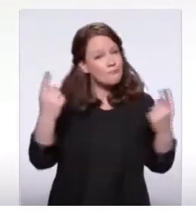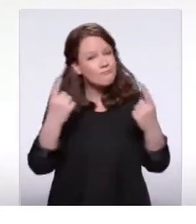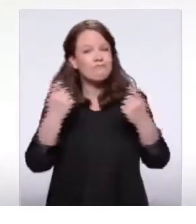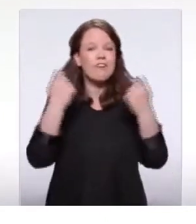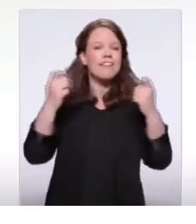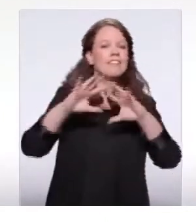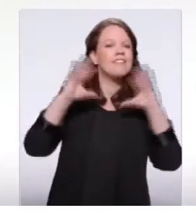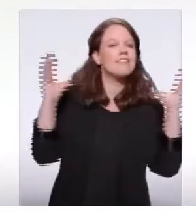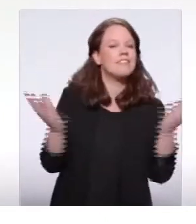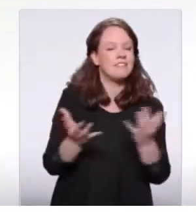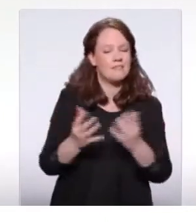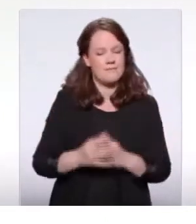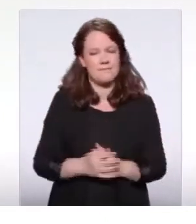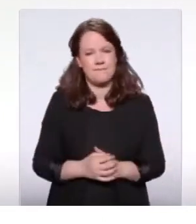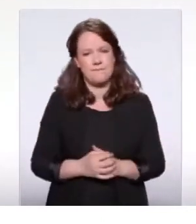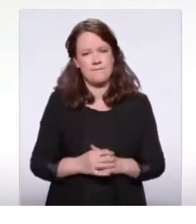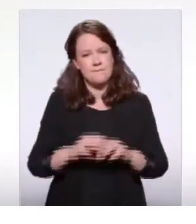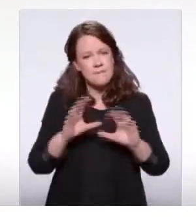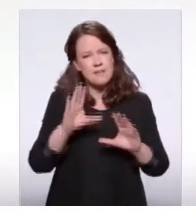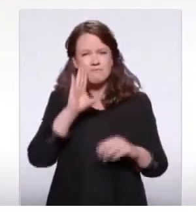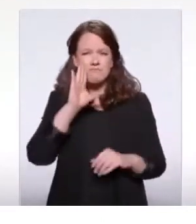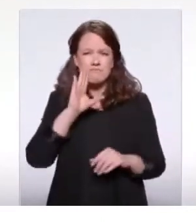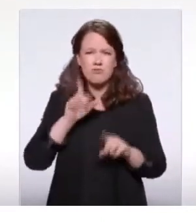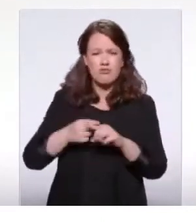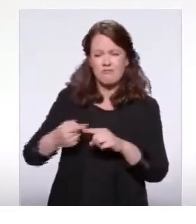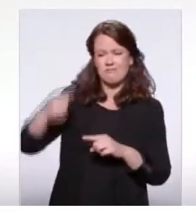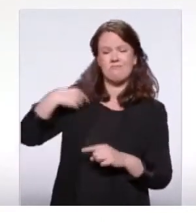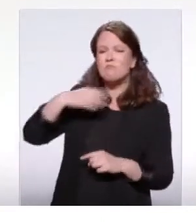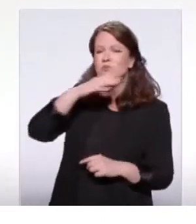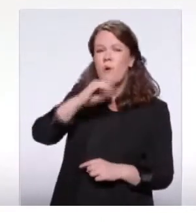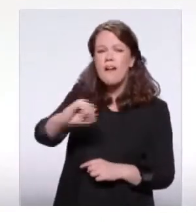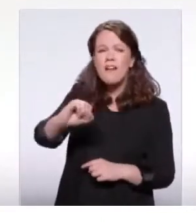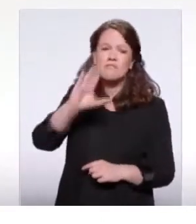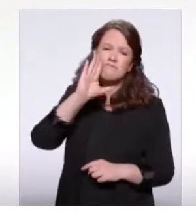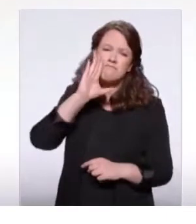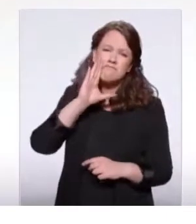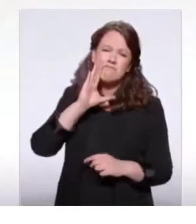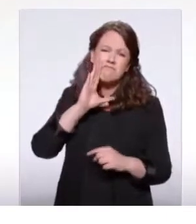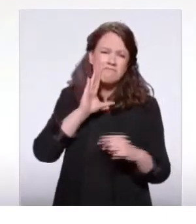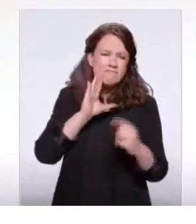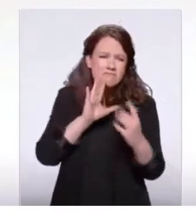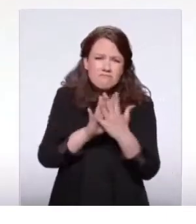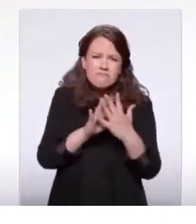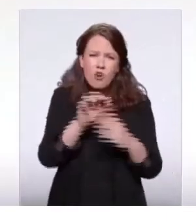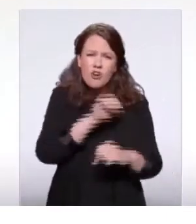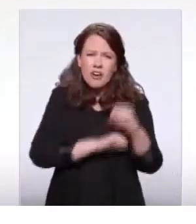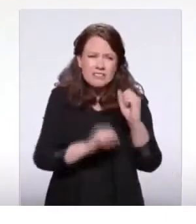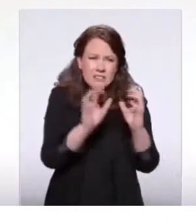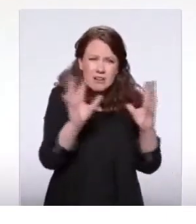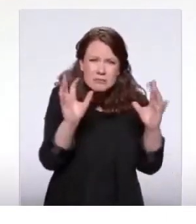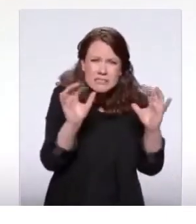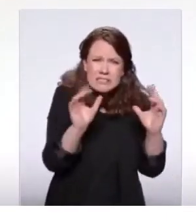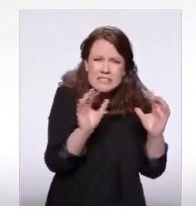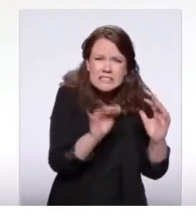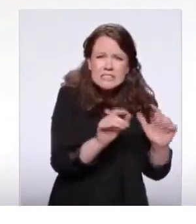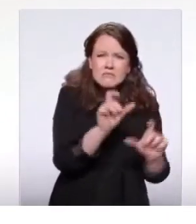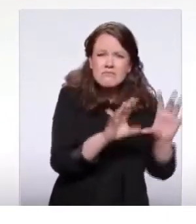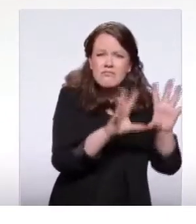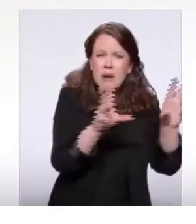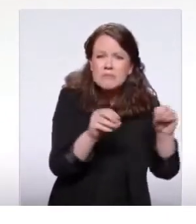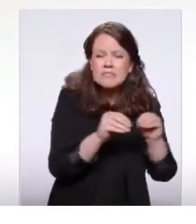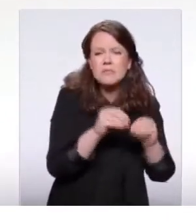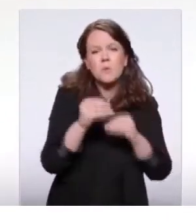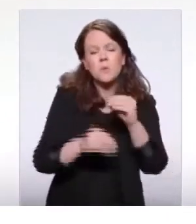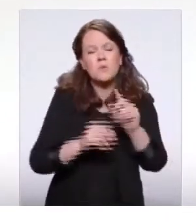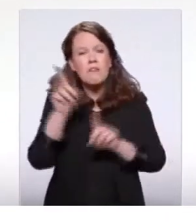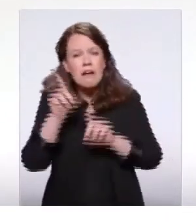d'éviter, comme nous avons su le faire à Noël, les rassemblements privés, les fêtes avec les